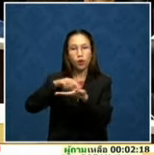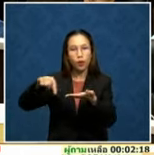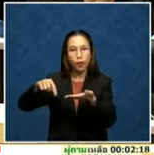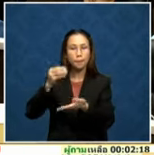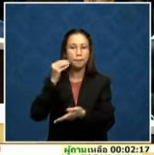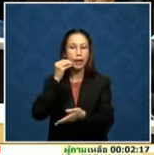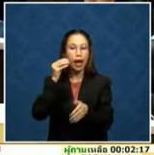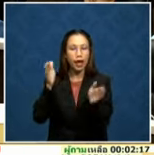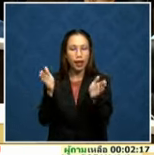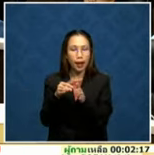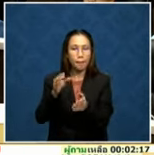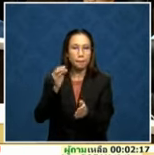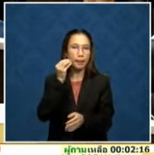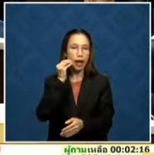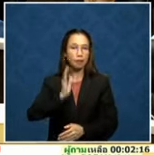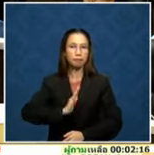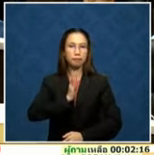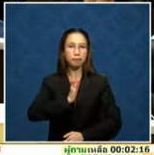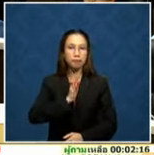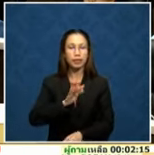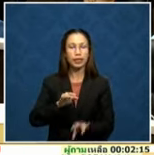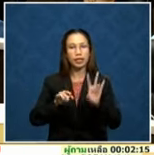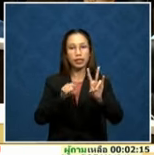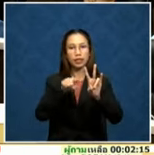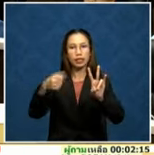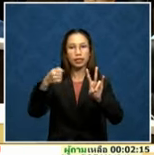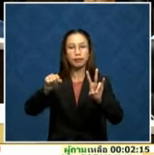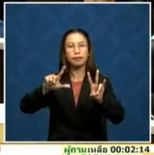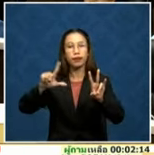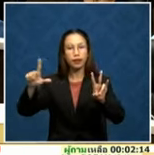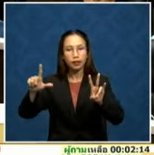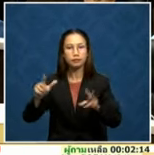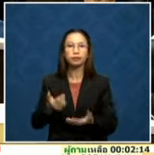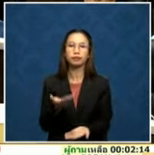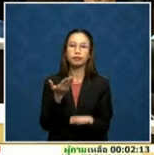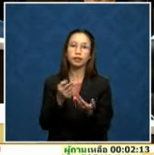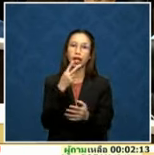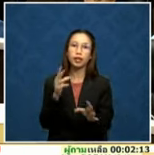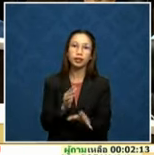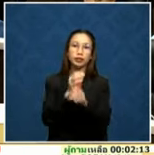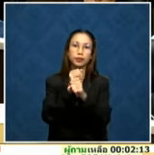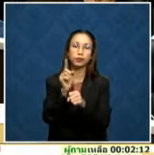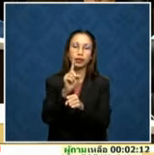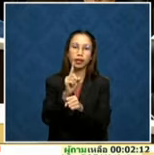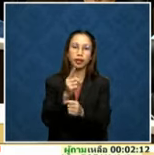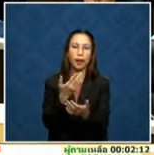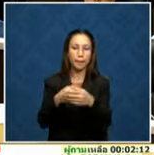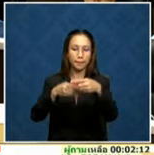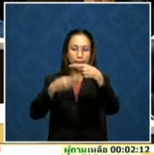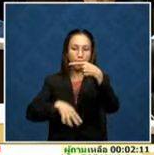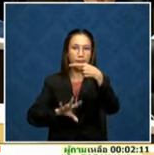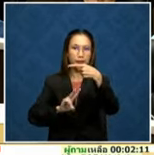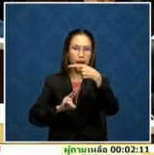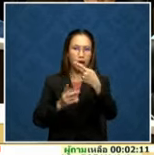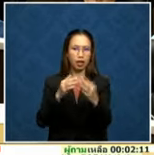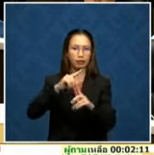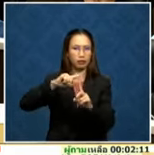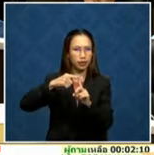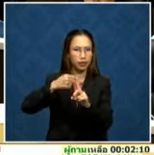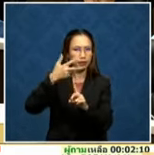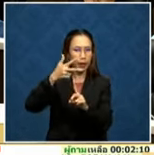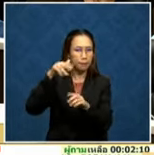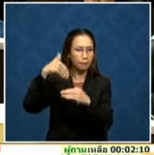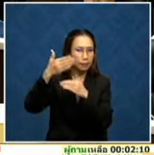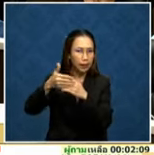ลังจ asi10thไ thats ผลที่เปอกมา 3 deleud and what would